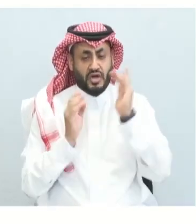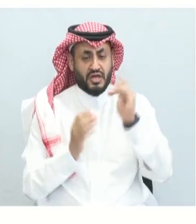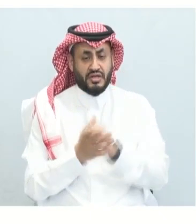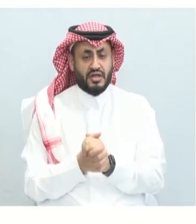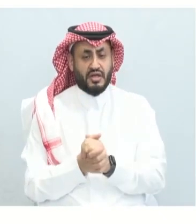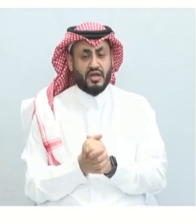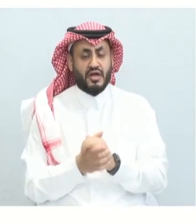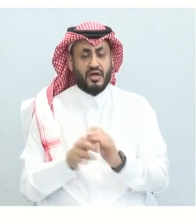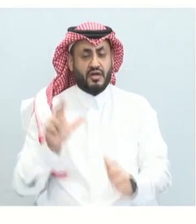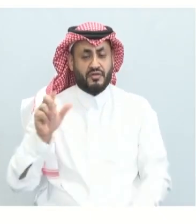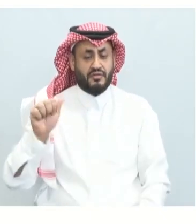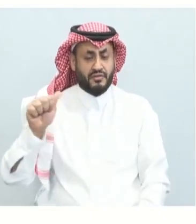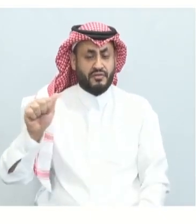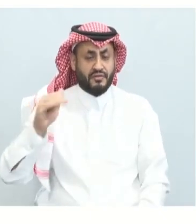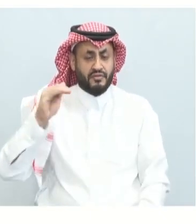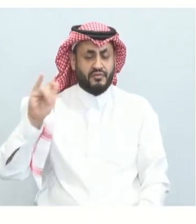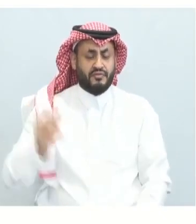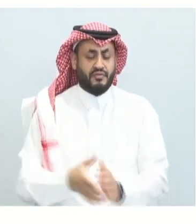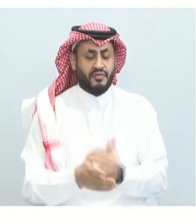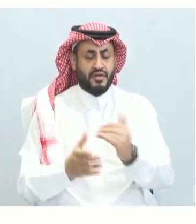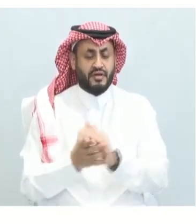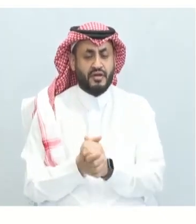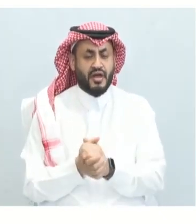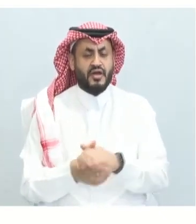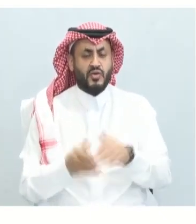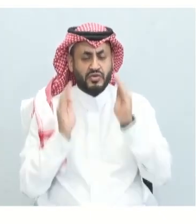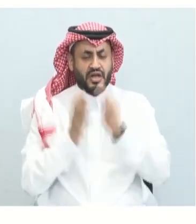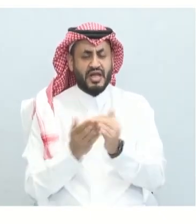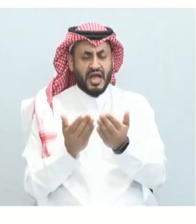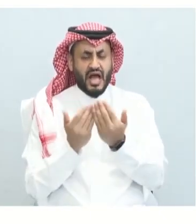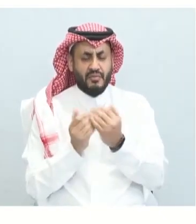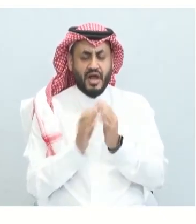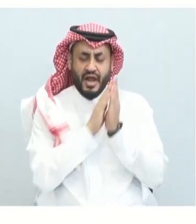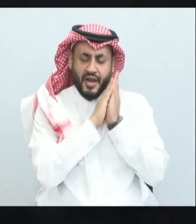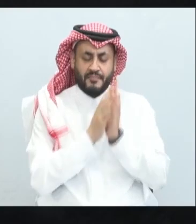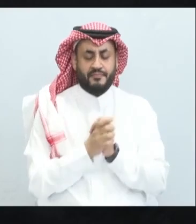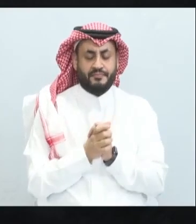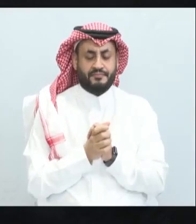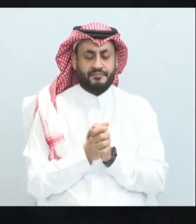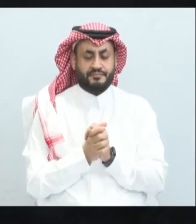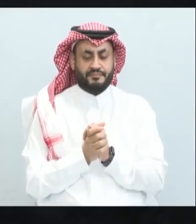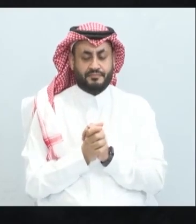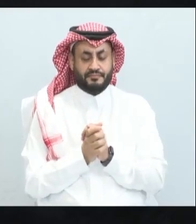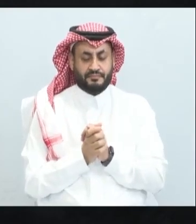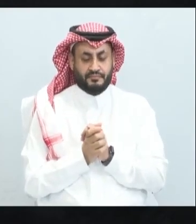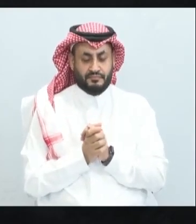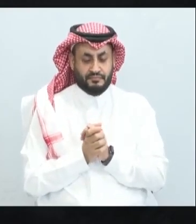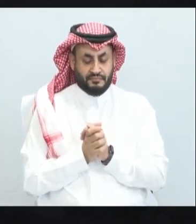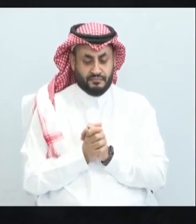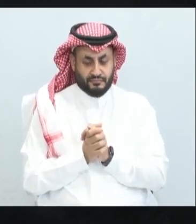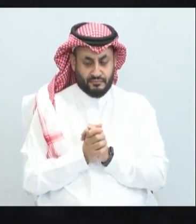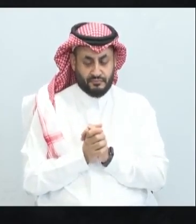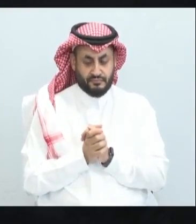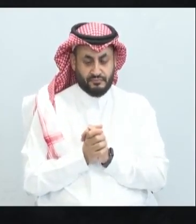اوتر قبل ان انام هذا لمن لا يطمع او انه لا يستطيع انه يستيقظ في اخر الليل